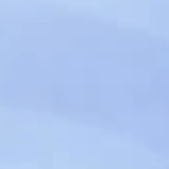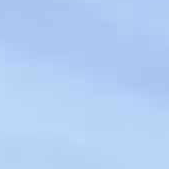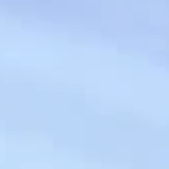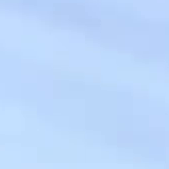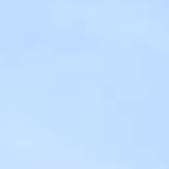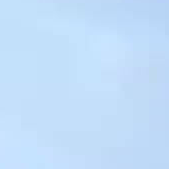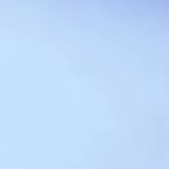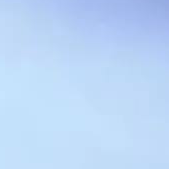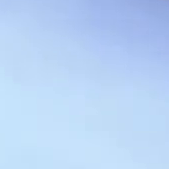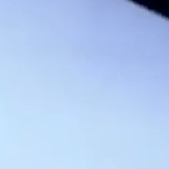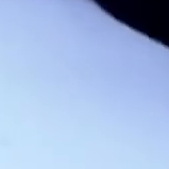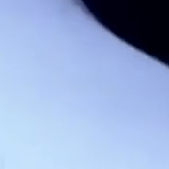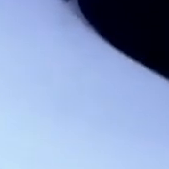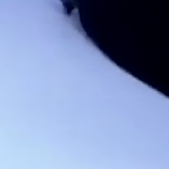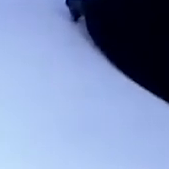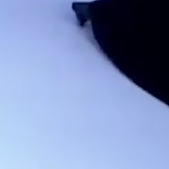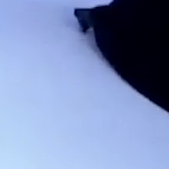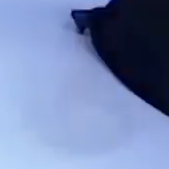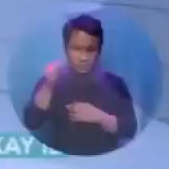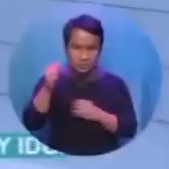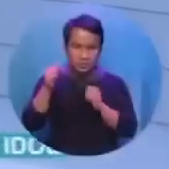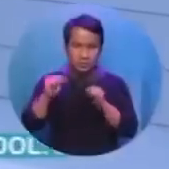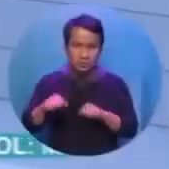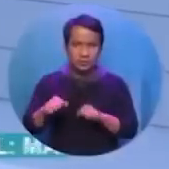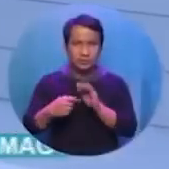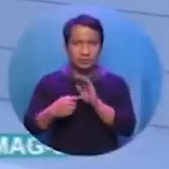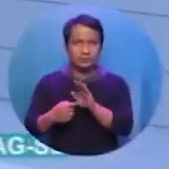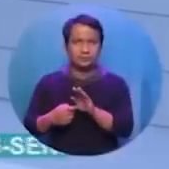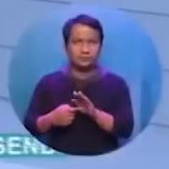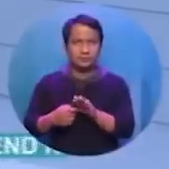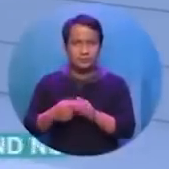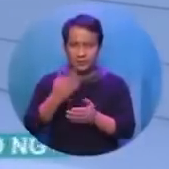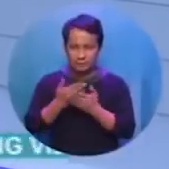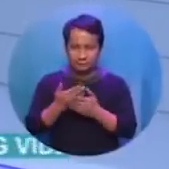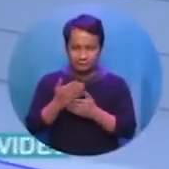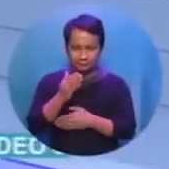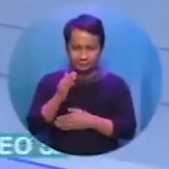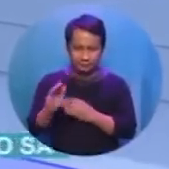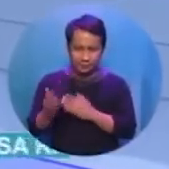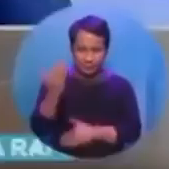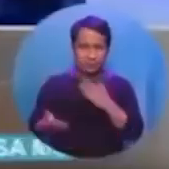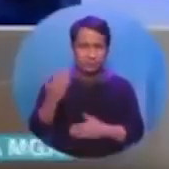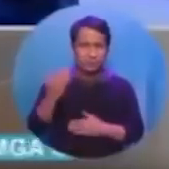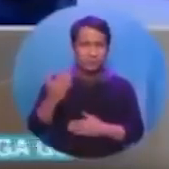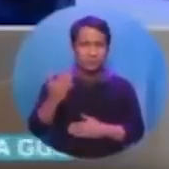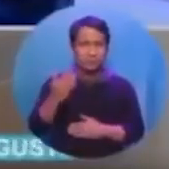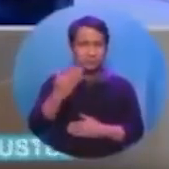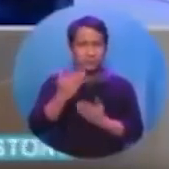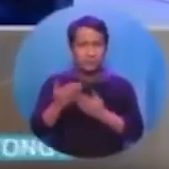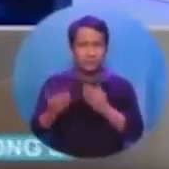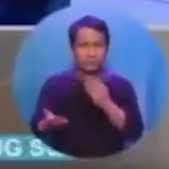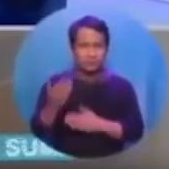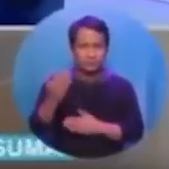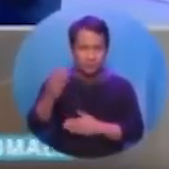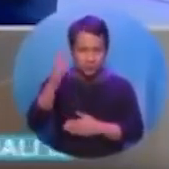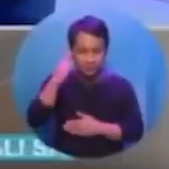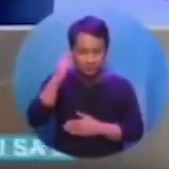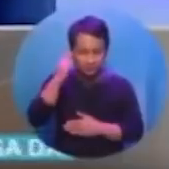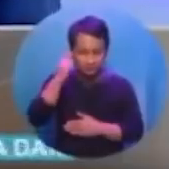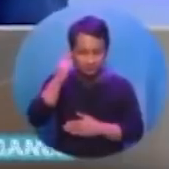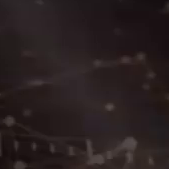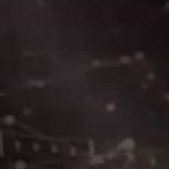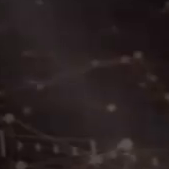At mausap po natin si Mary Angela Canseco. Magandang umaga po, Ma'am Mary. Magandang umaga po, Sir